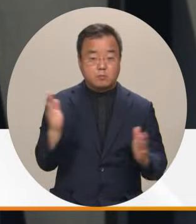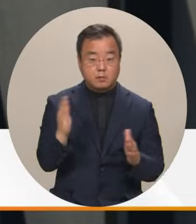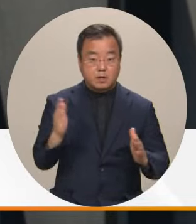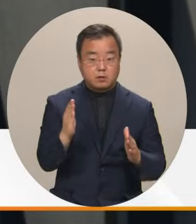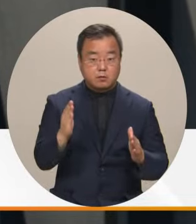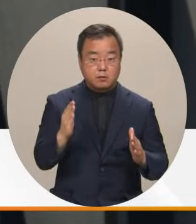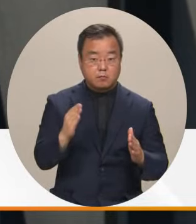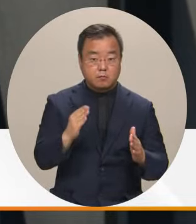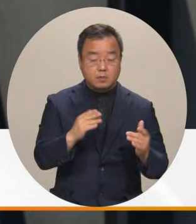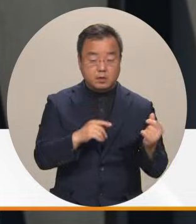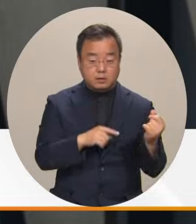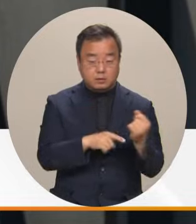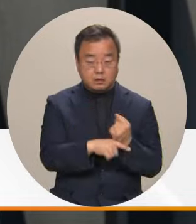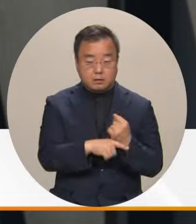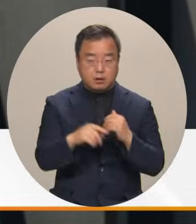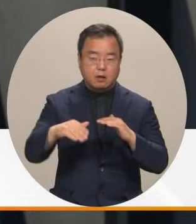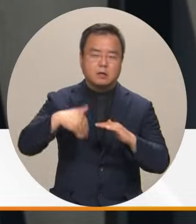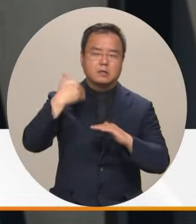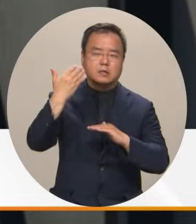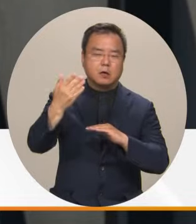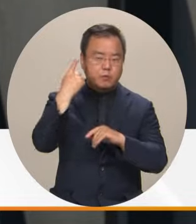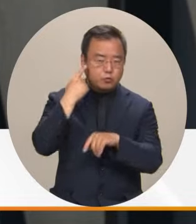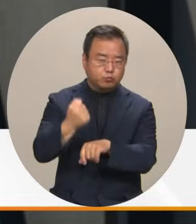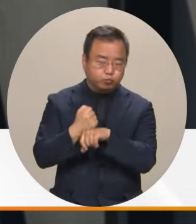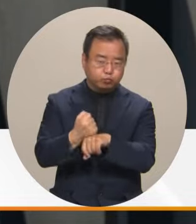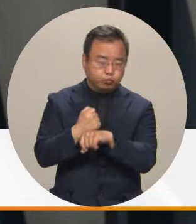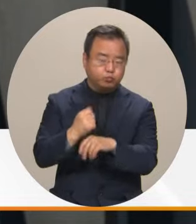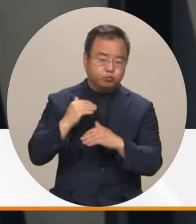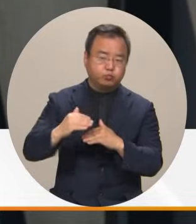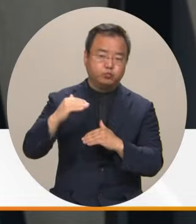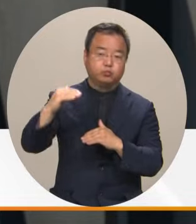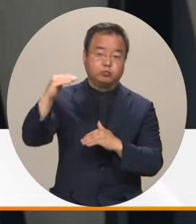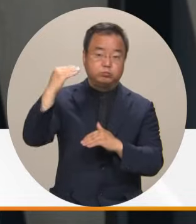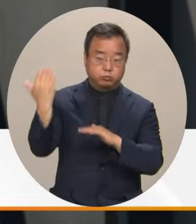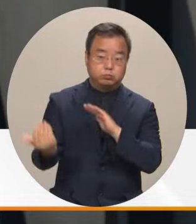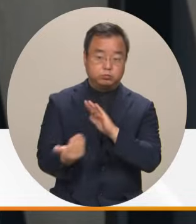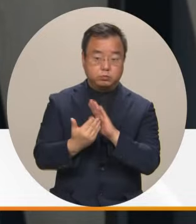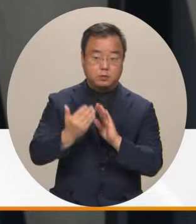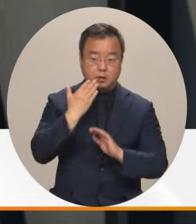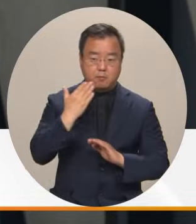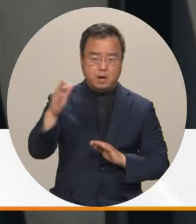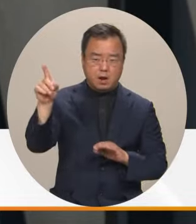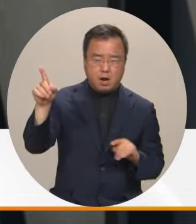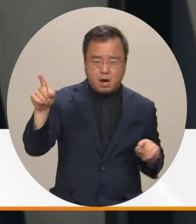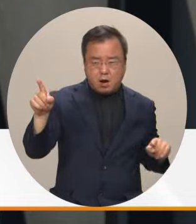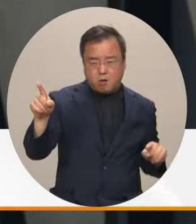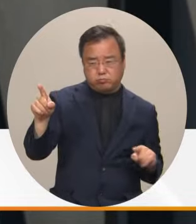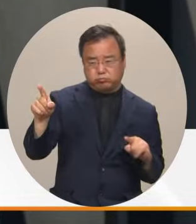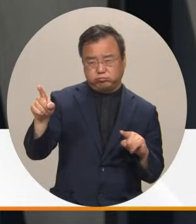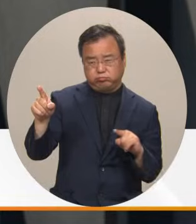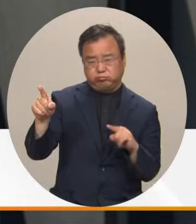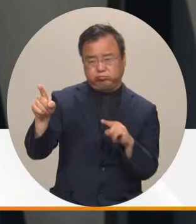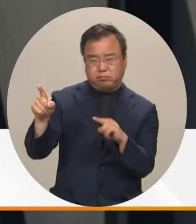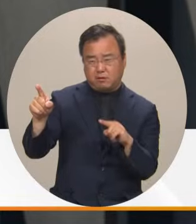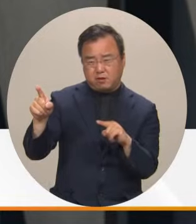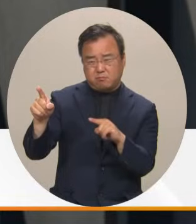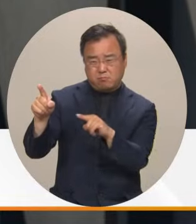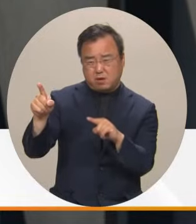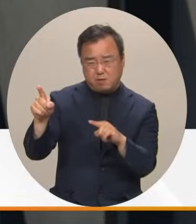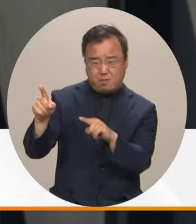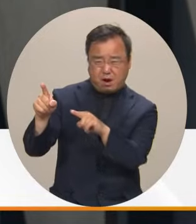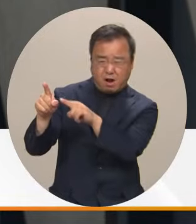사고력을 키우는 단계에서 계속 연습이 이루어지고 있거든요 그런 학생들까지 또 따라잡으려면 곱하기 1을 해야